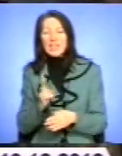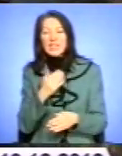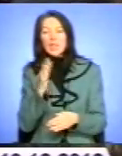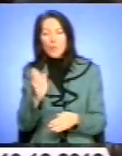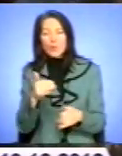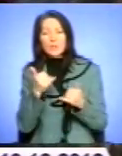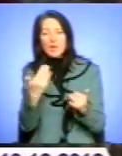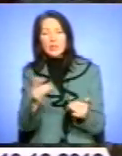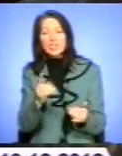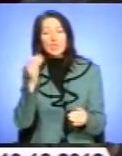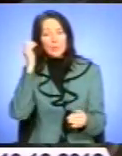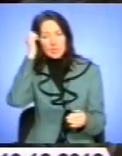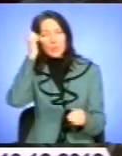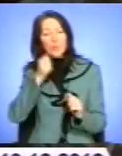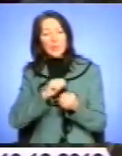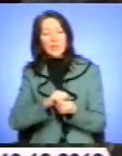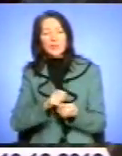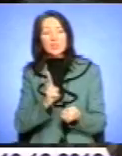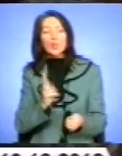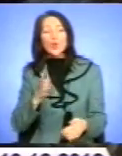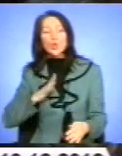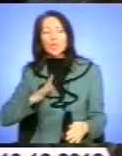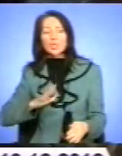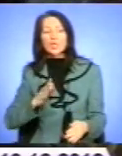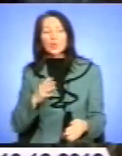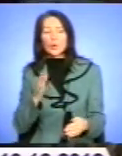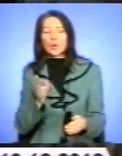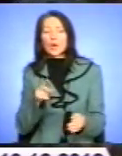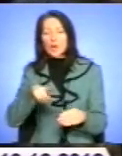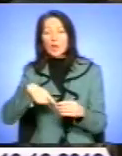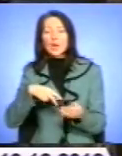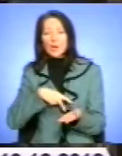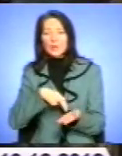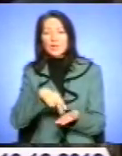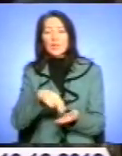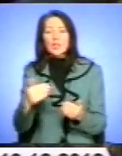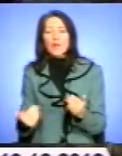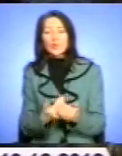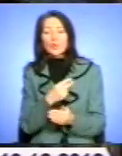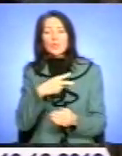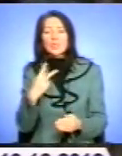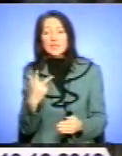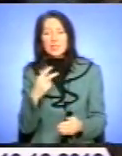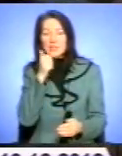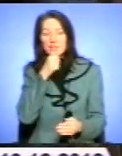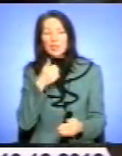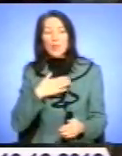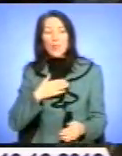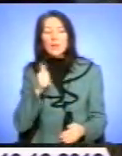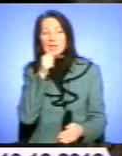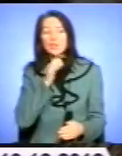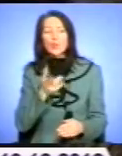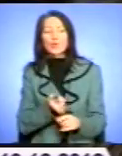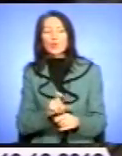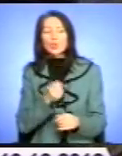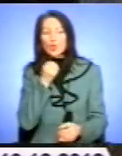вам запам'ятався? І з якою надією, сподіванням ви поступаєте в новий 2013 рік? У мене рік був дуже хороший, і